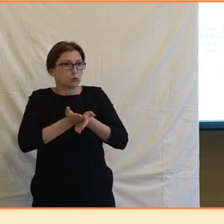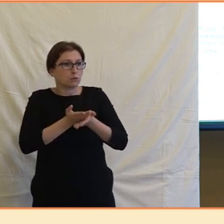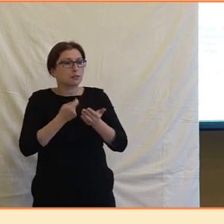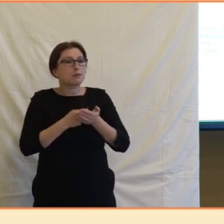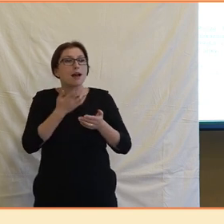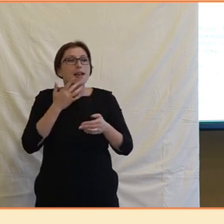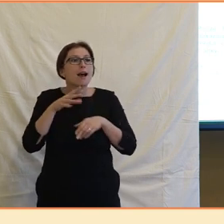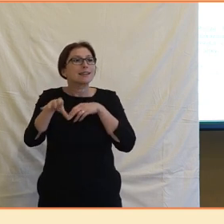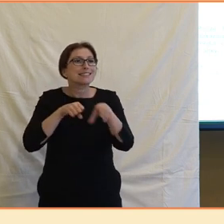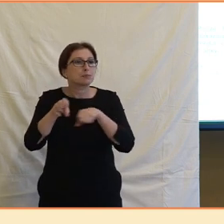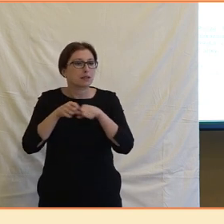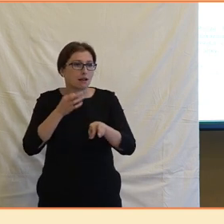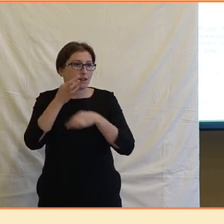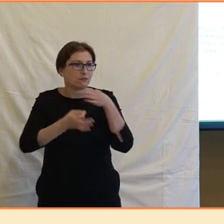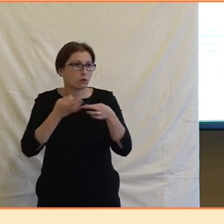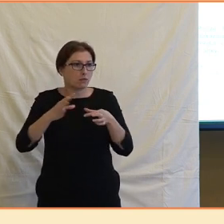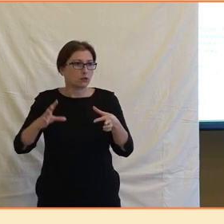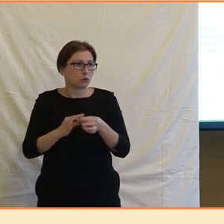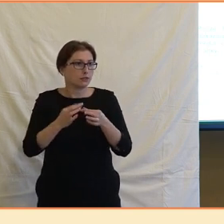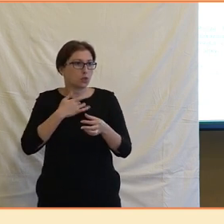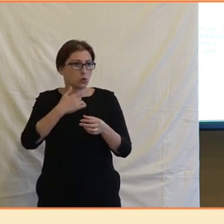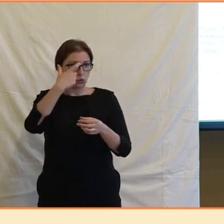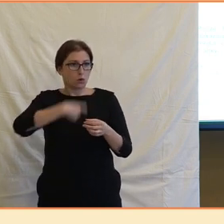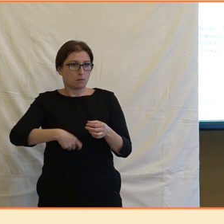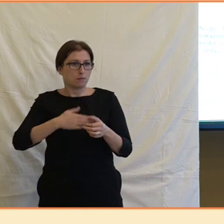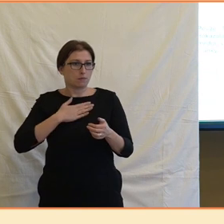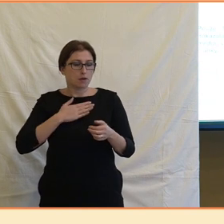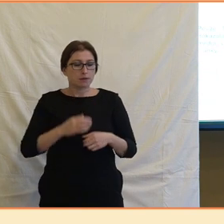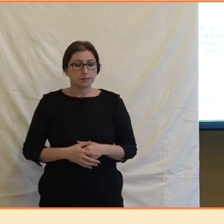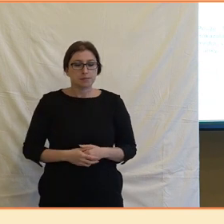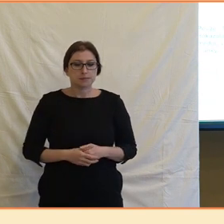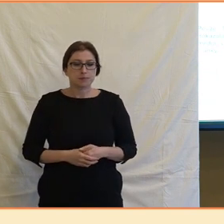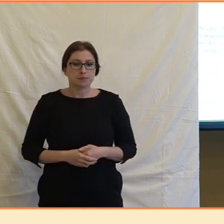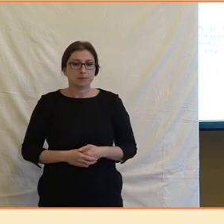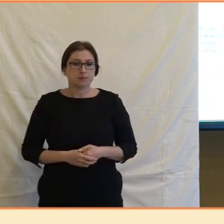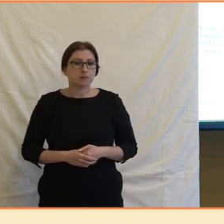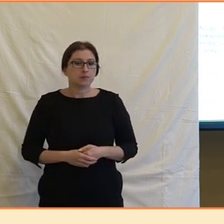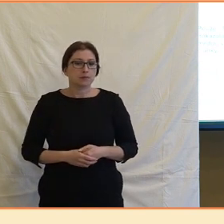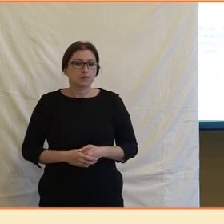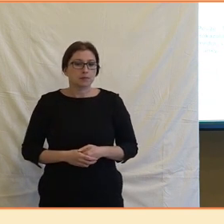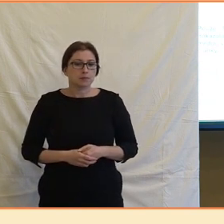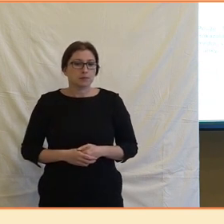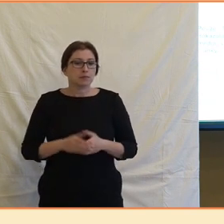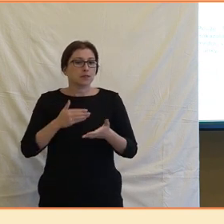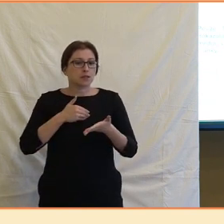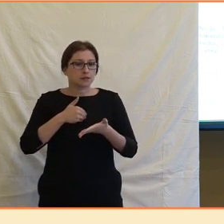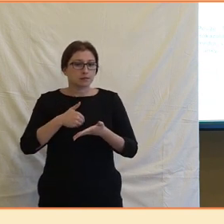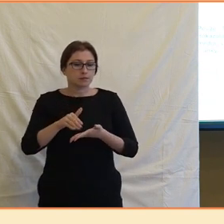údajů hraje velkou roli téměř ve všech těchto technikách.